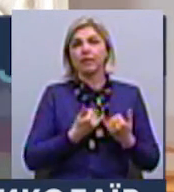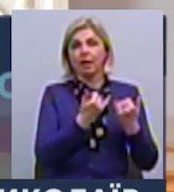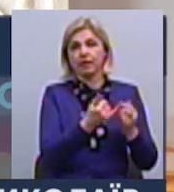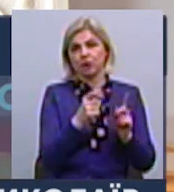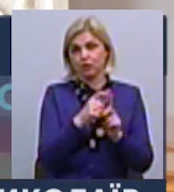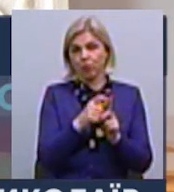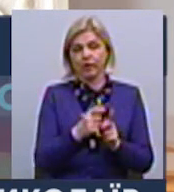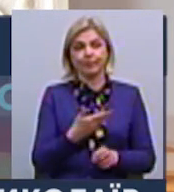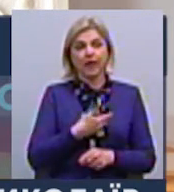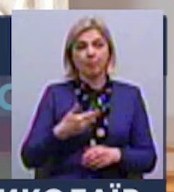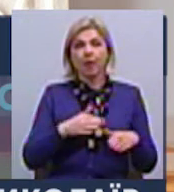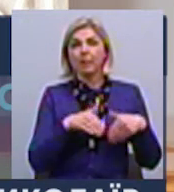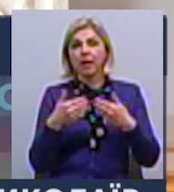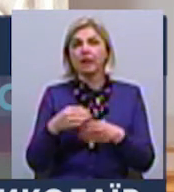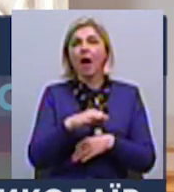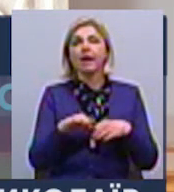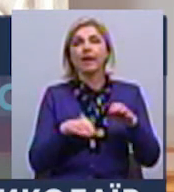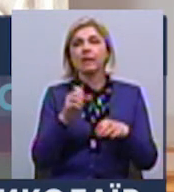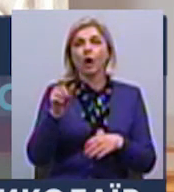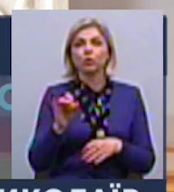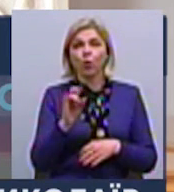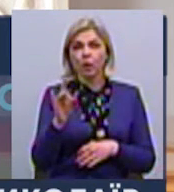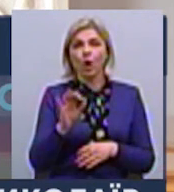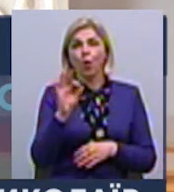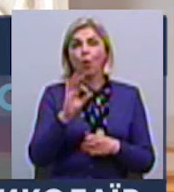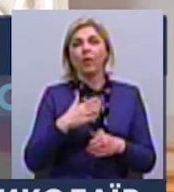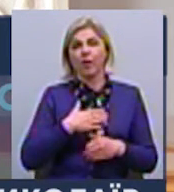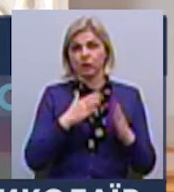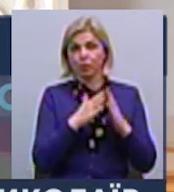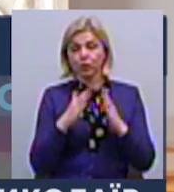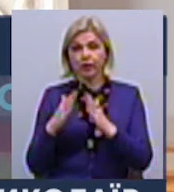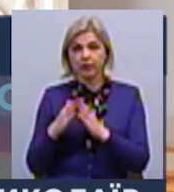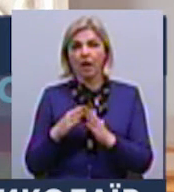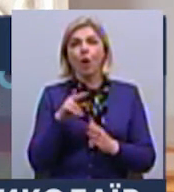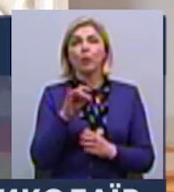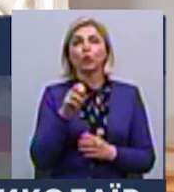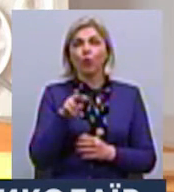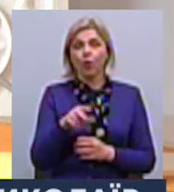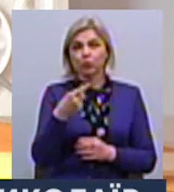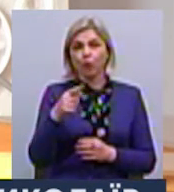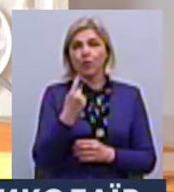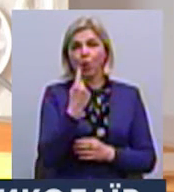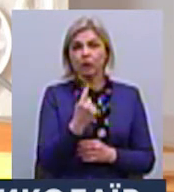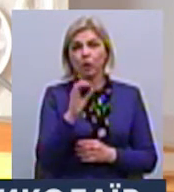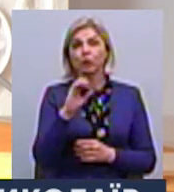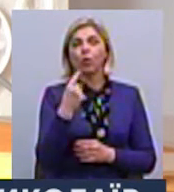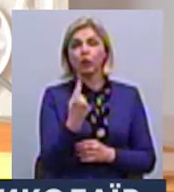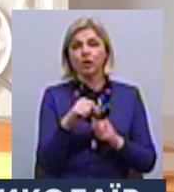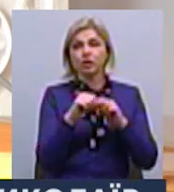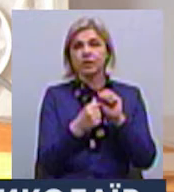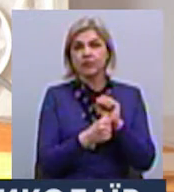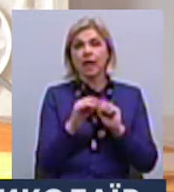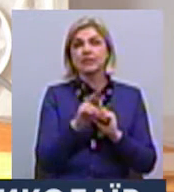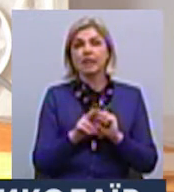Ми звернулись до архітектора дати чітке формулювання стосовно наших будинків. В протоколі номер 101 від 16 січня цього